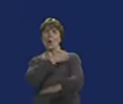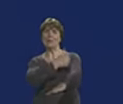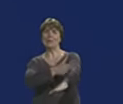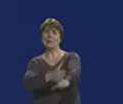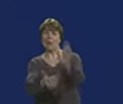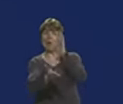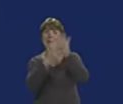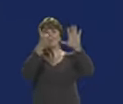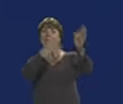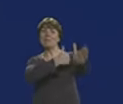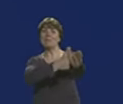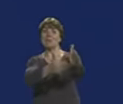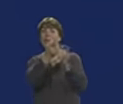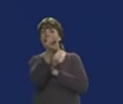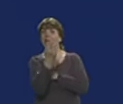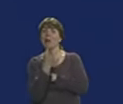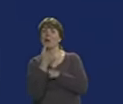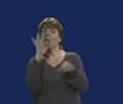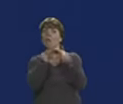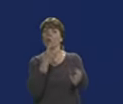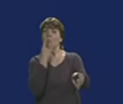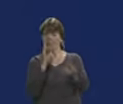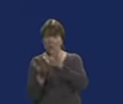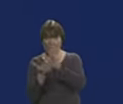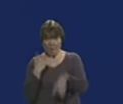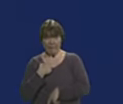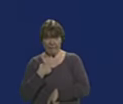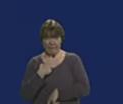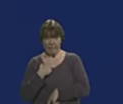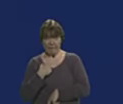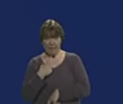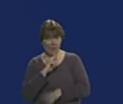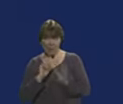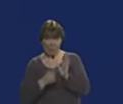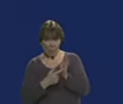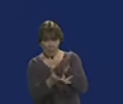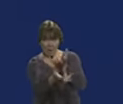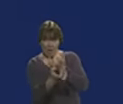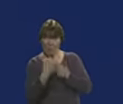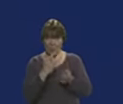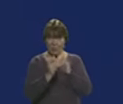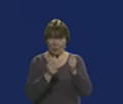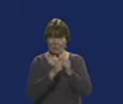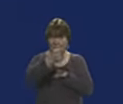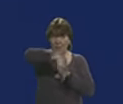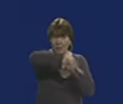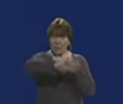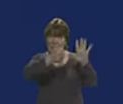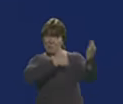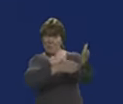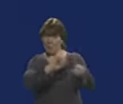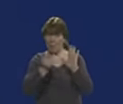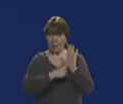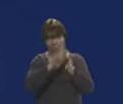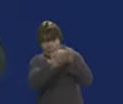d'électeurs les 6,5 millions qui ont voté pour Marine Le Pen, car moi seul, je n'ai pas le droit de leur parler, je n'ai pas le droit de les considérer,